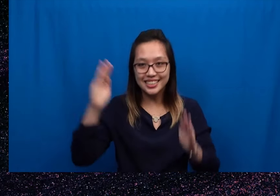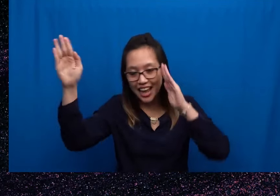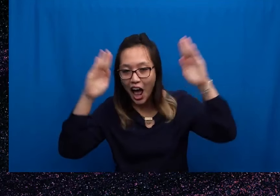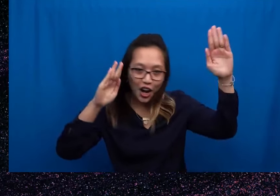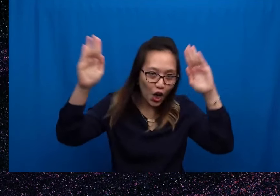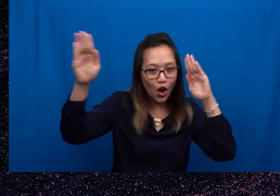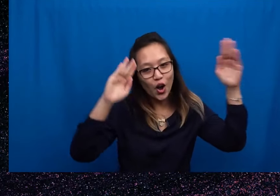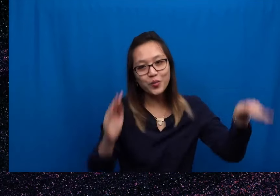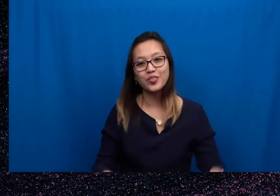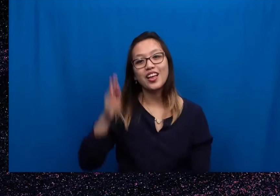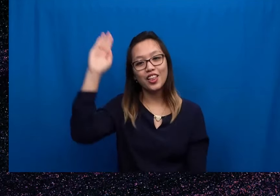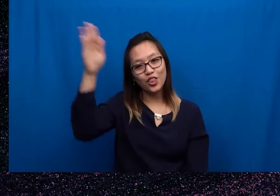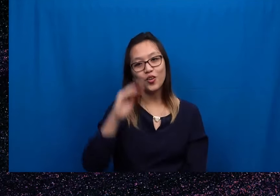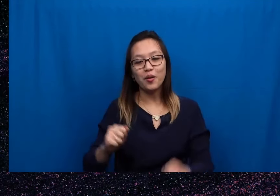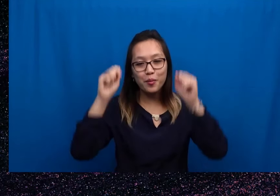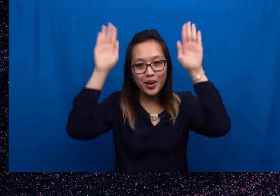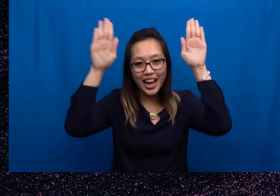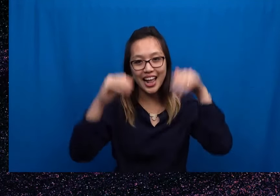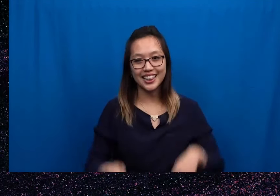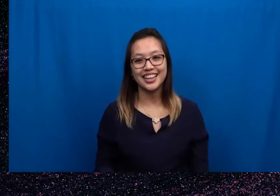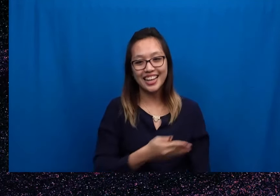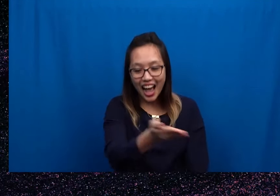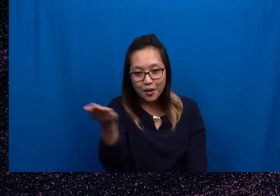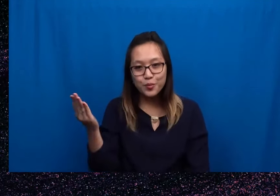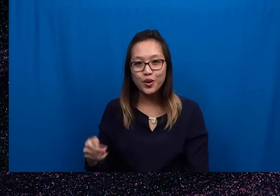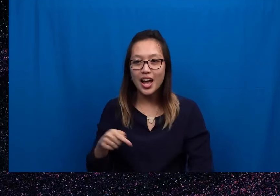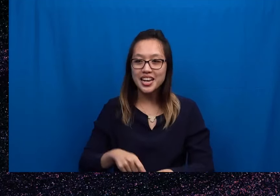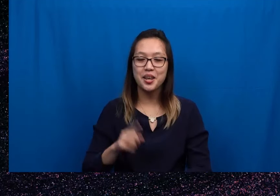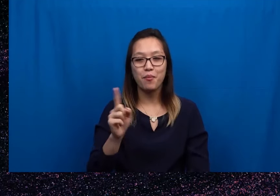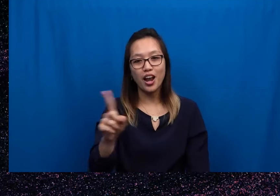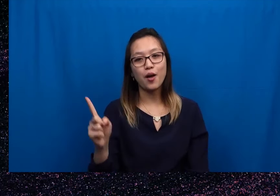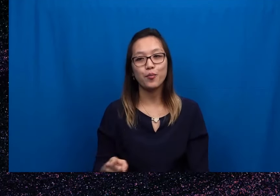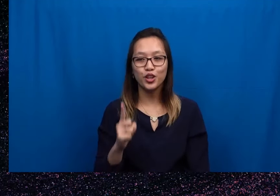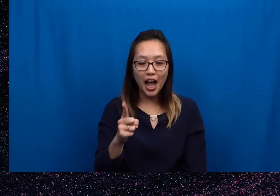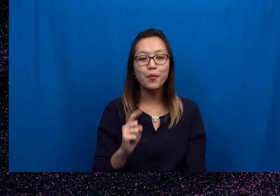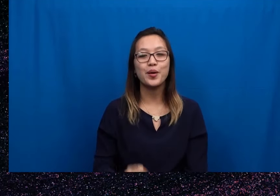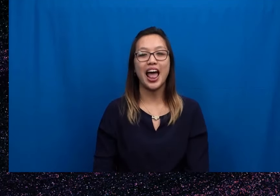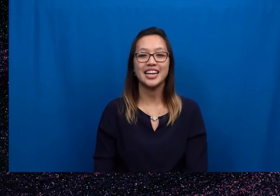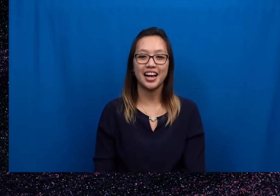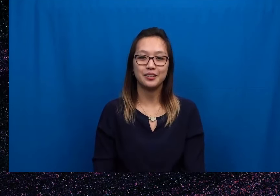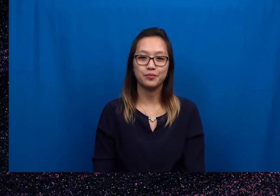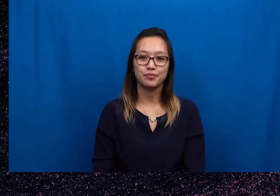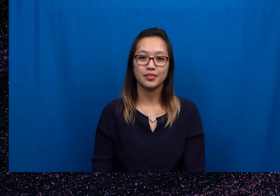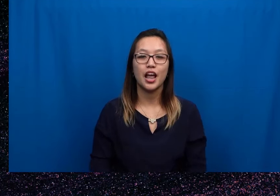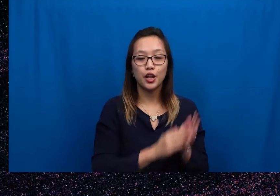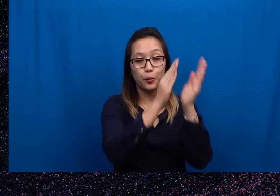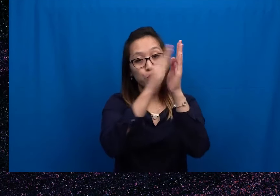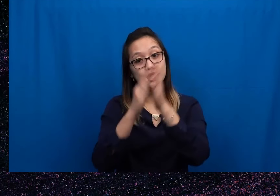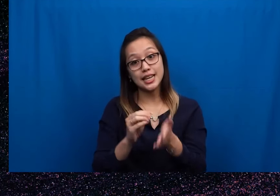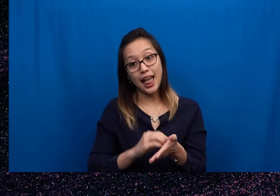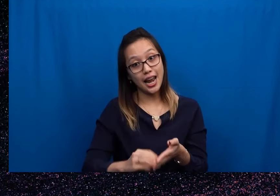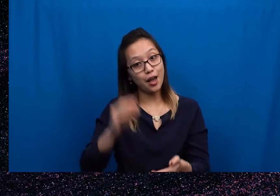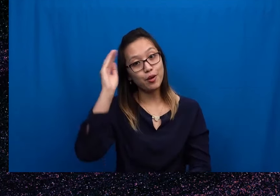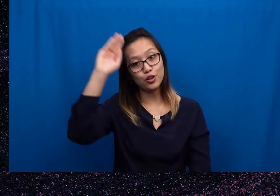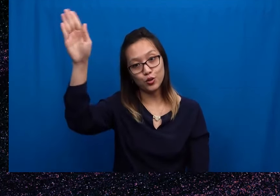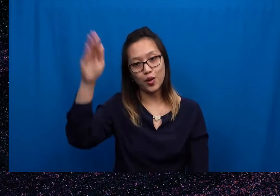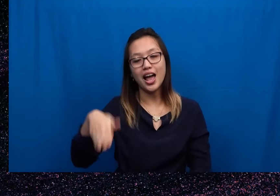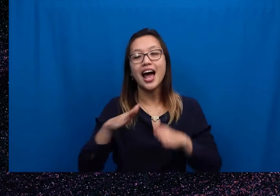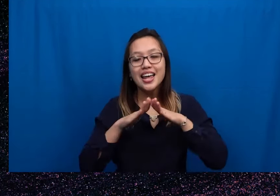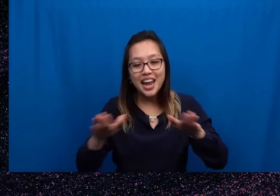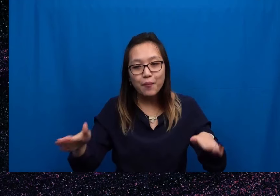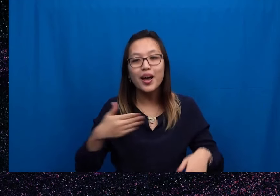shalom. Tuhan memberkati saudara sekalian dimanapun saudara berada. Terpujilah nama Tuhan, damai sejahtera